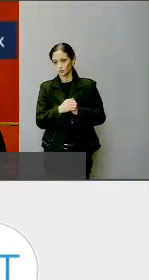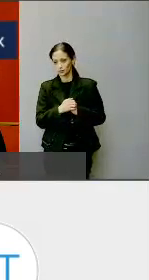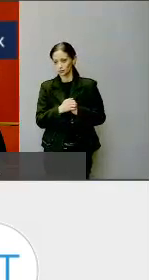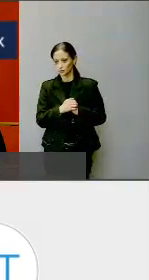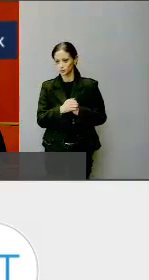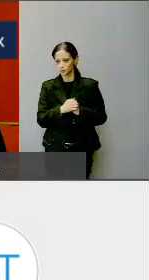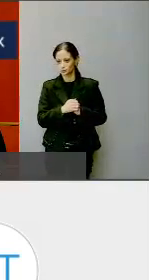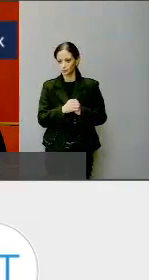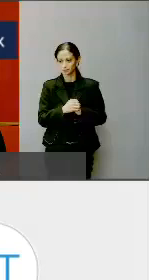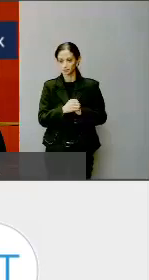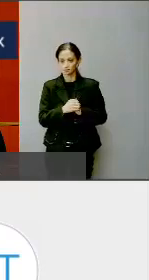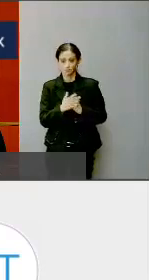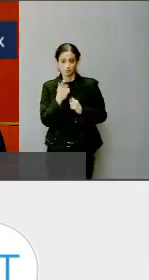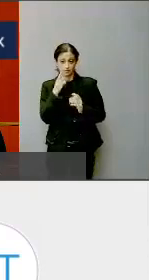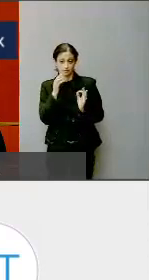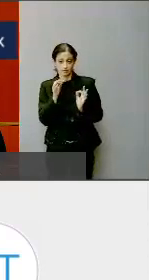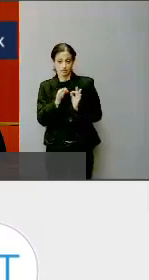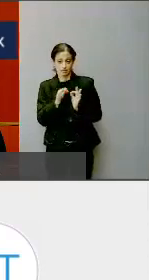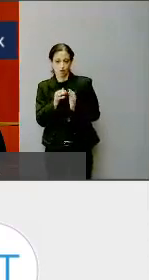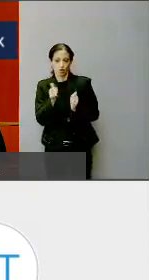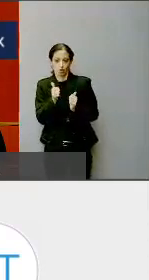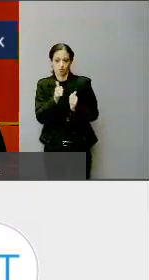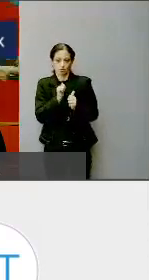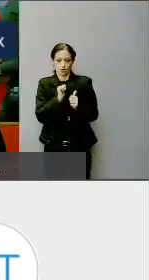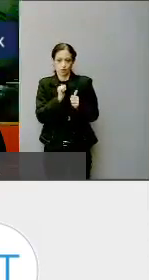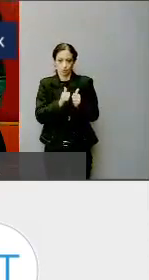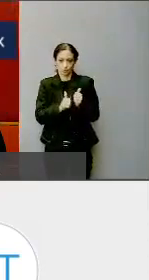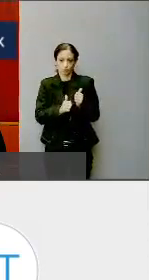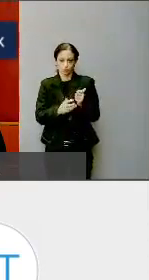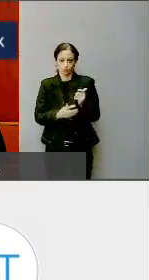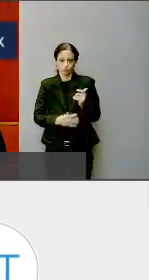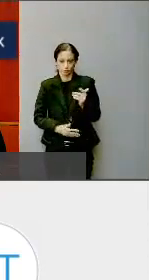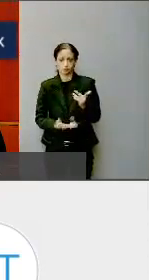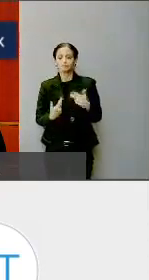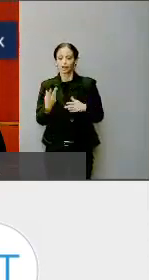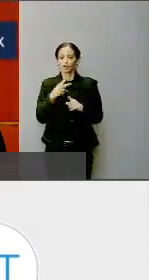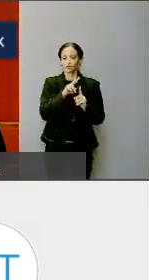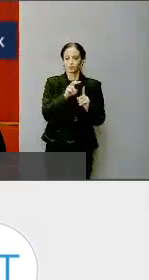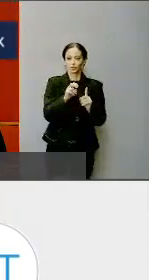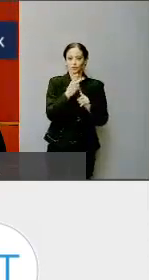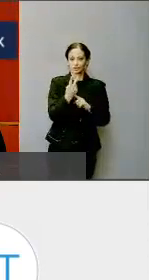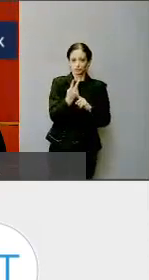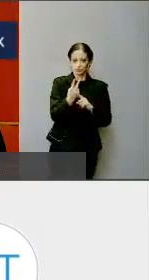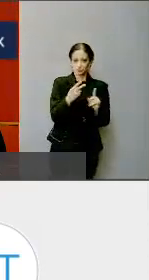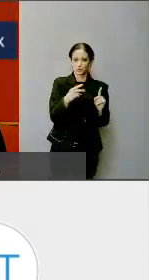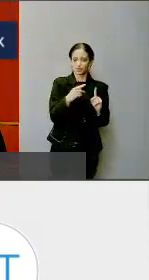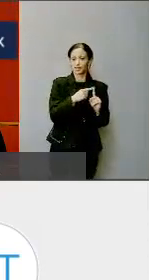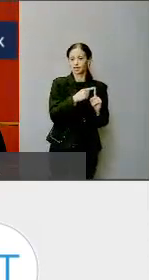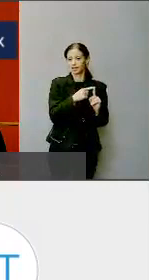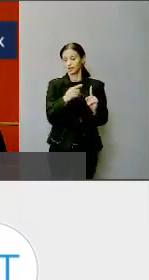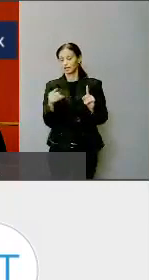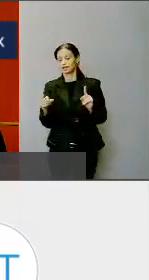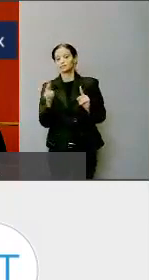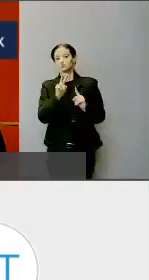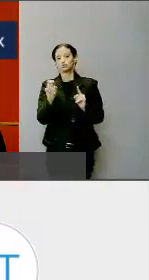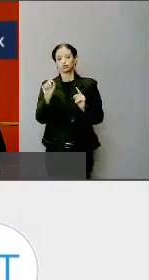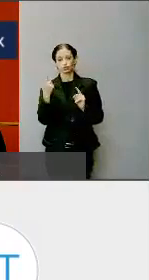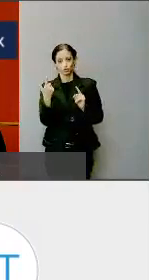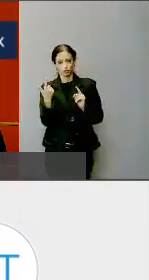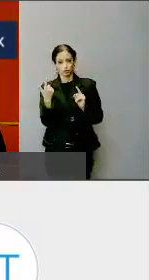se vi viene bene però facciamo uno bru no no dal 202 al 212